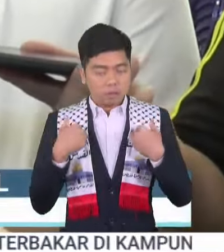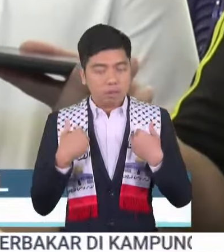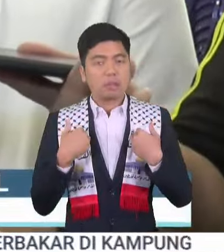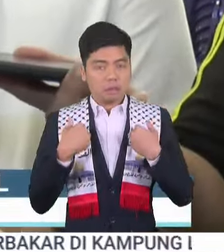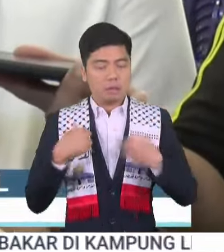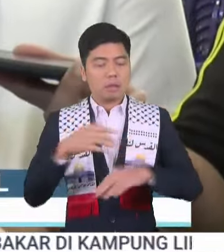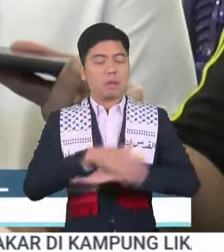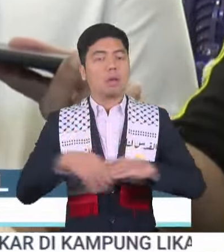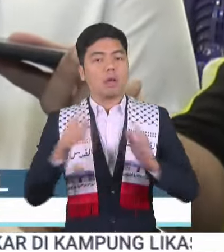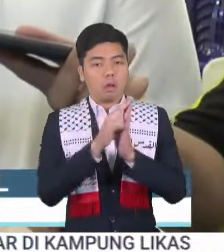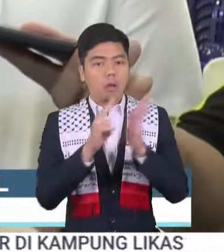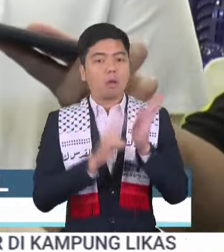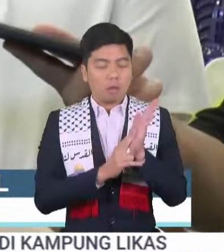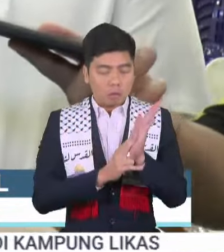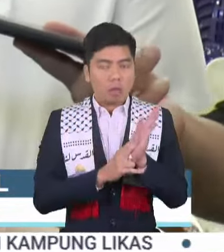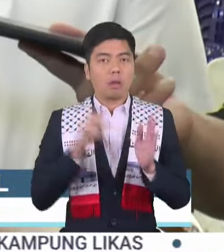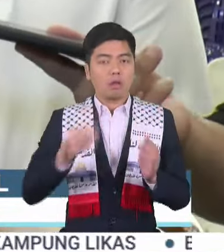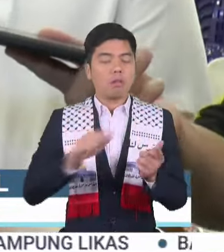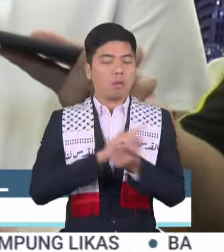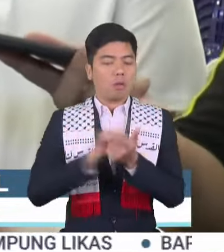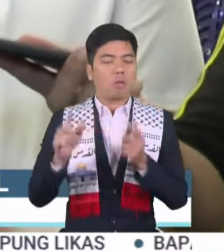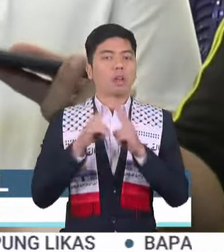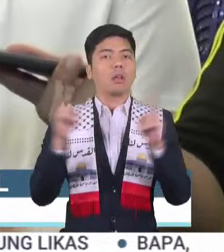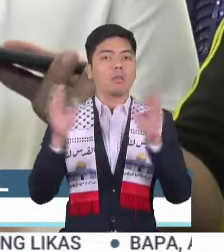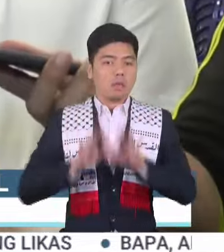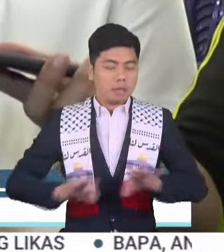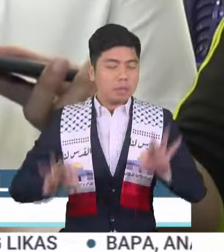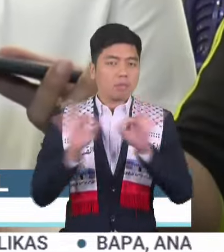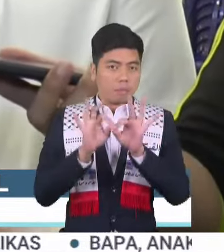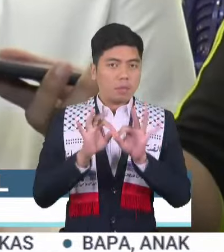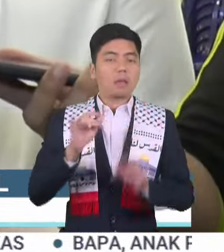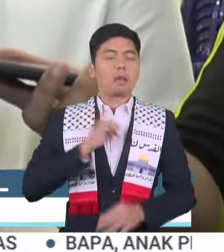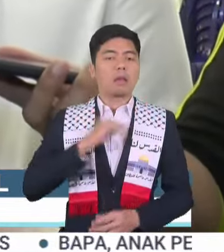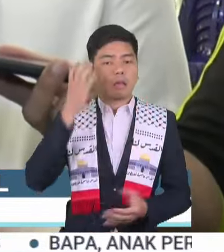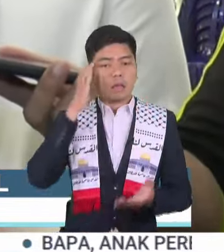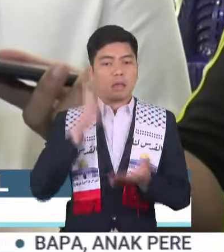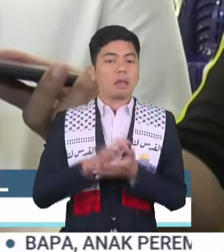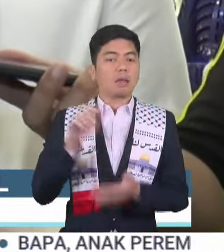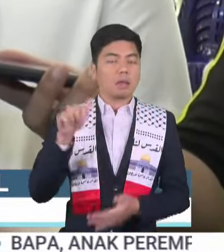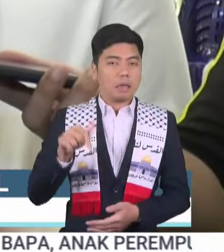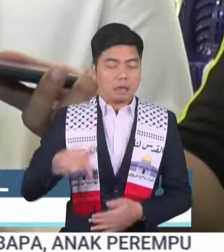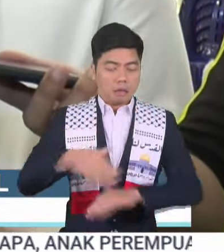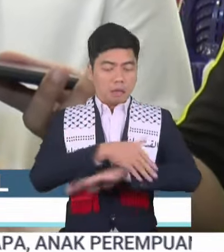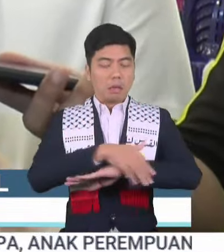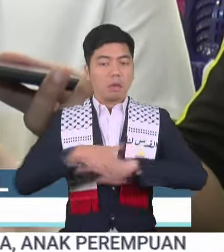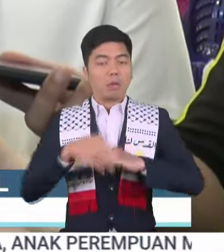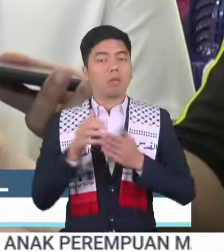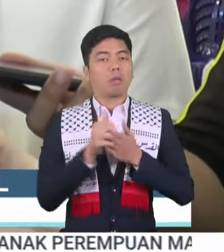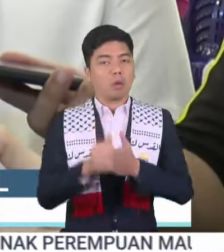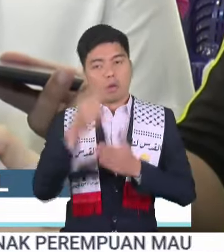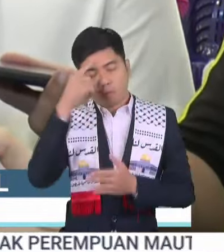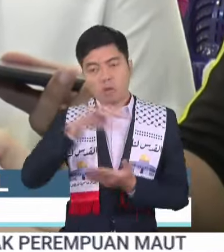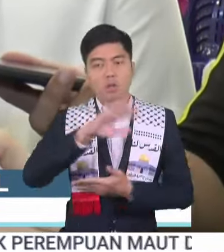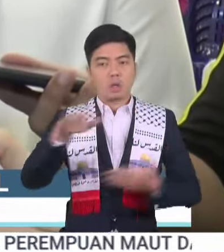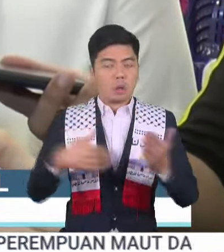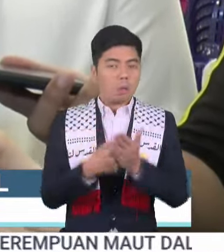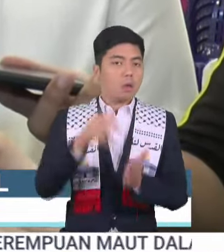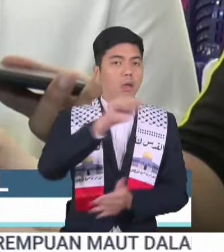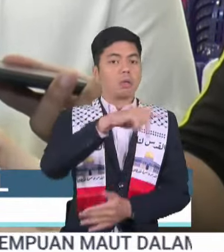bapa bagi minor adalah sangat-sangat penting dan saya percaya bahawa ini juga merupakan garis panduan untuk semua